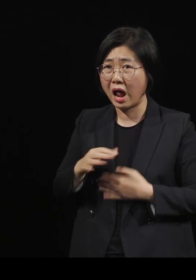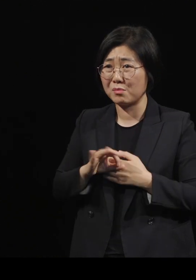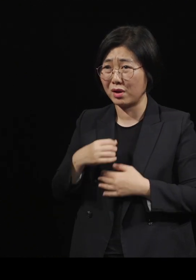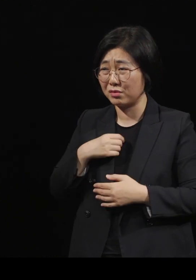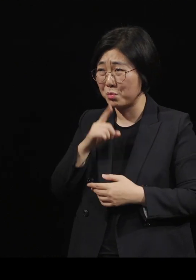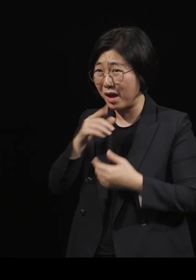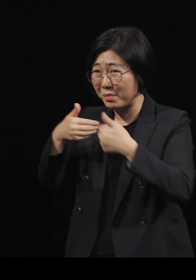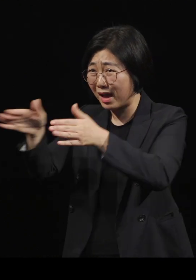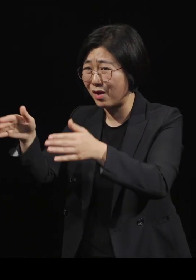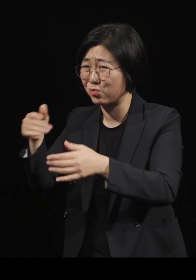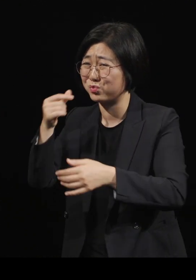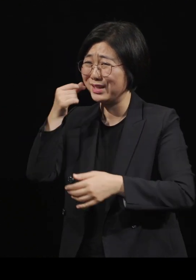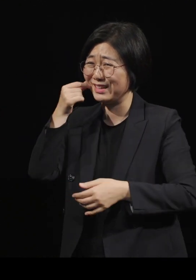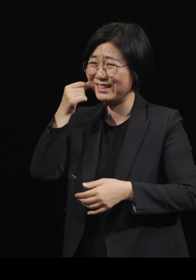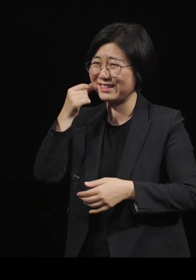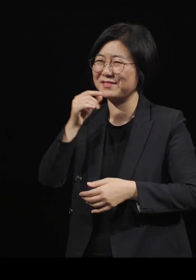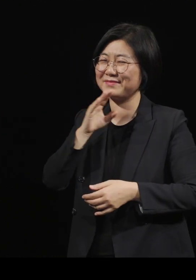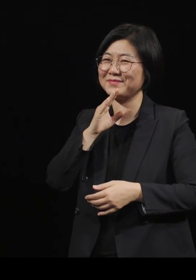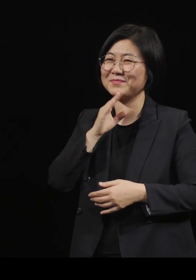제가?